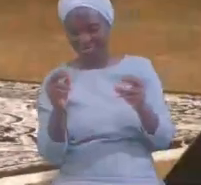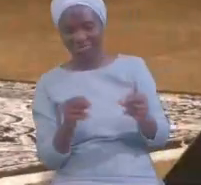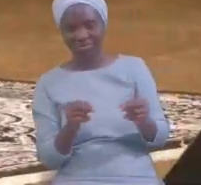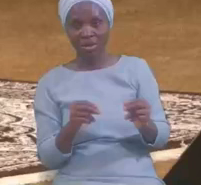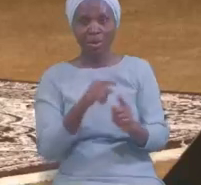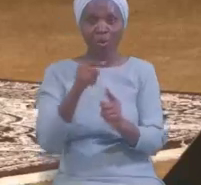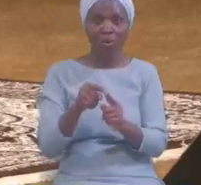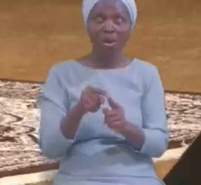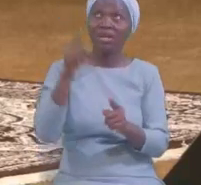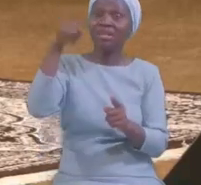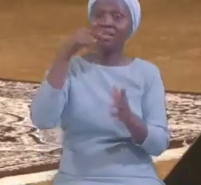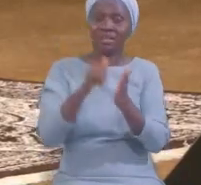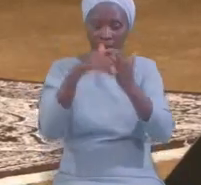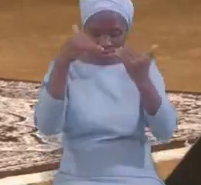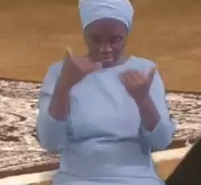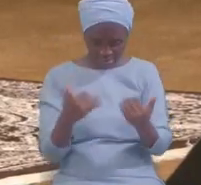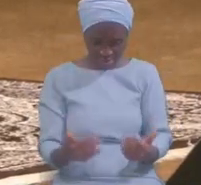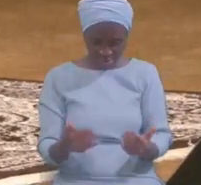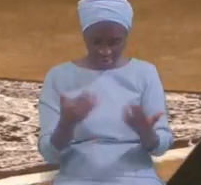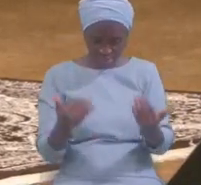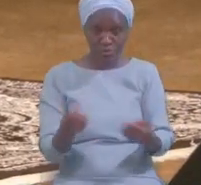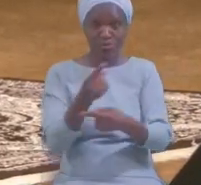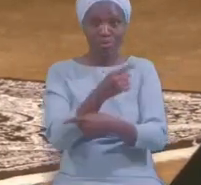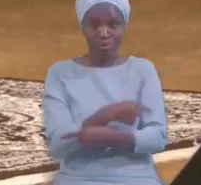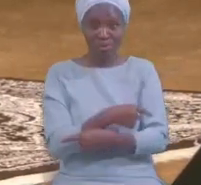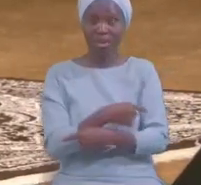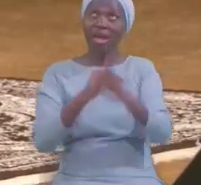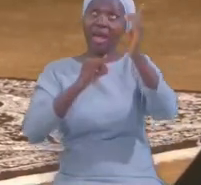jour, que je te fais quelque chose ce jour